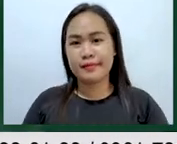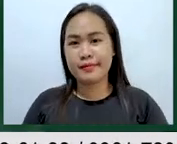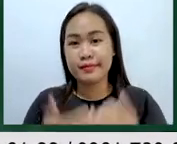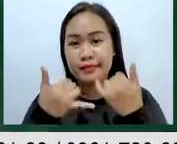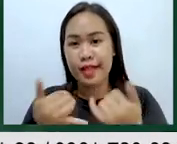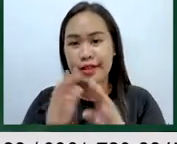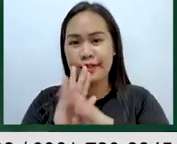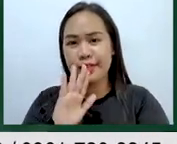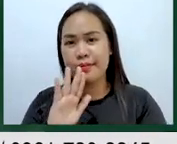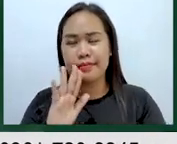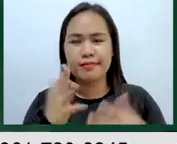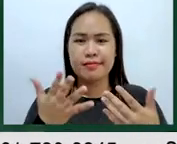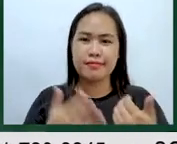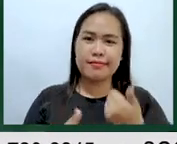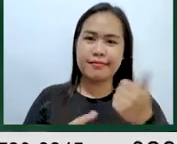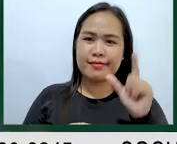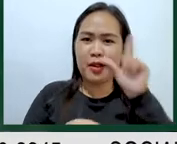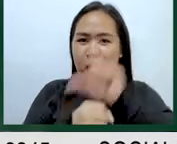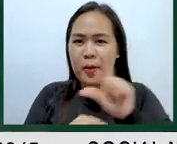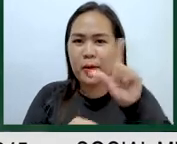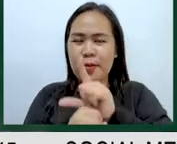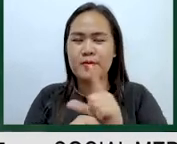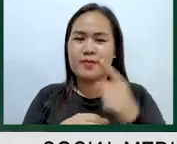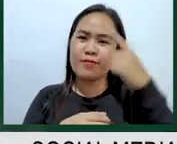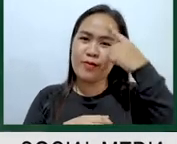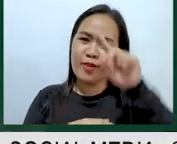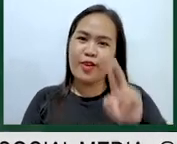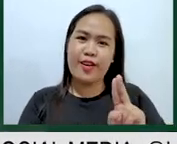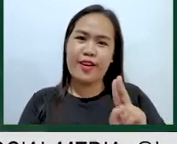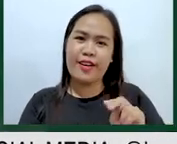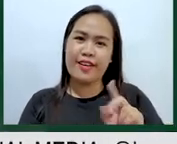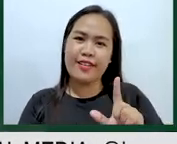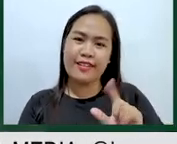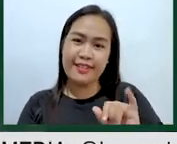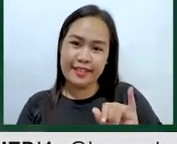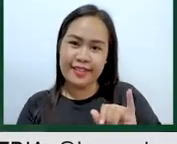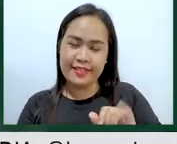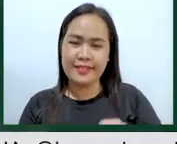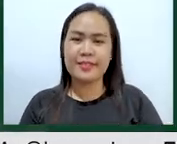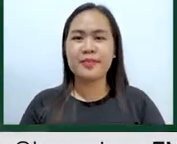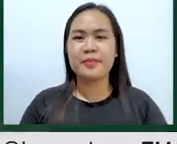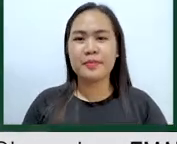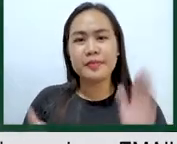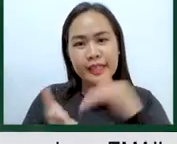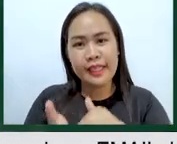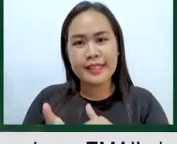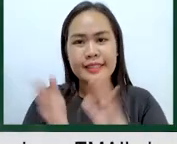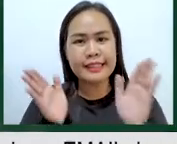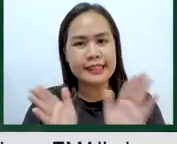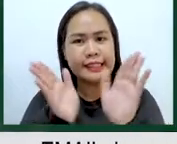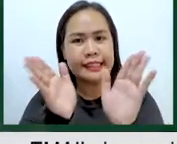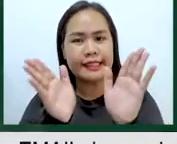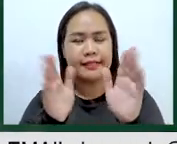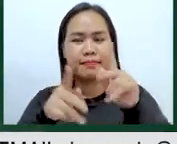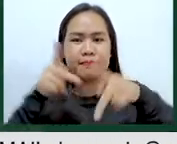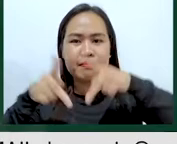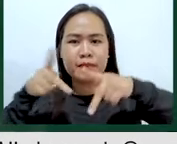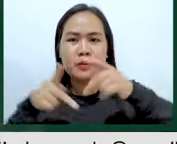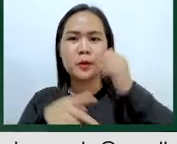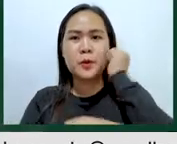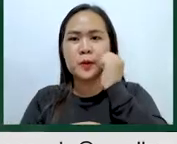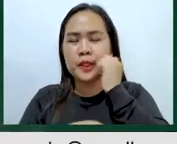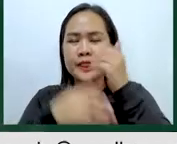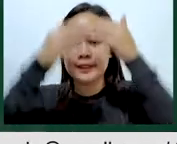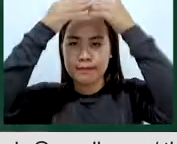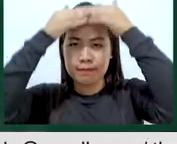load na nilalagay natin para sa ating mga anli-anli. So again, I encourage everyone, no, just bring your face